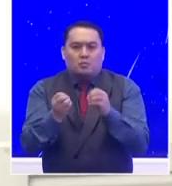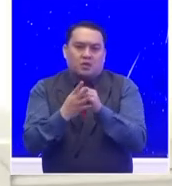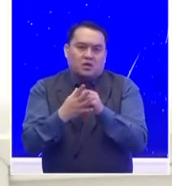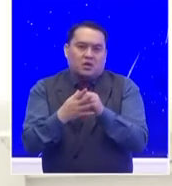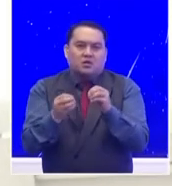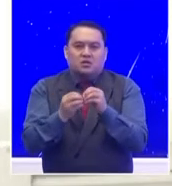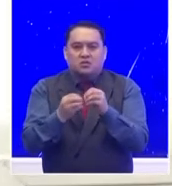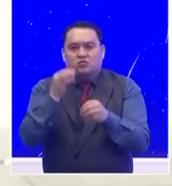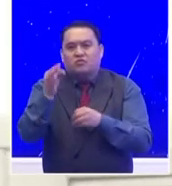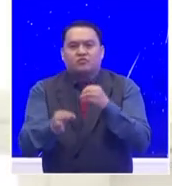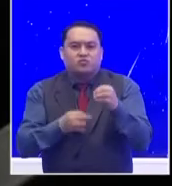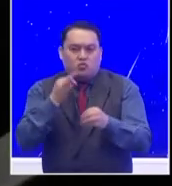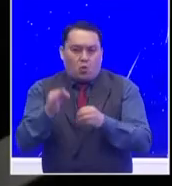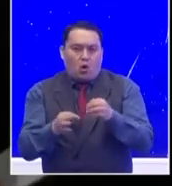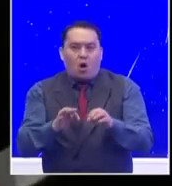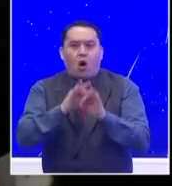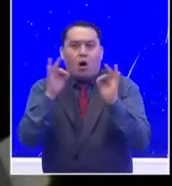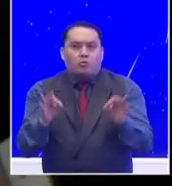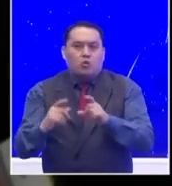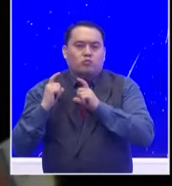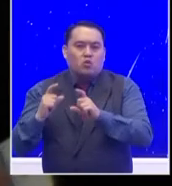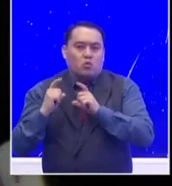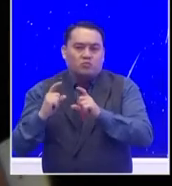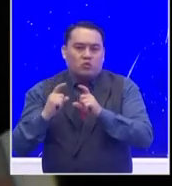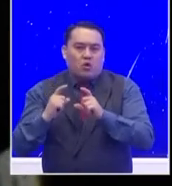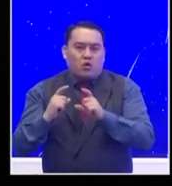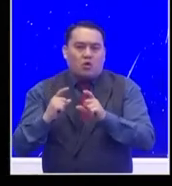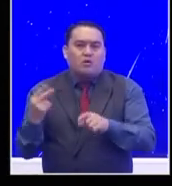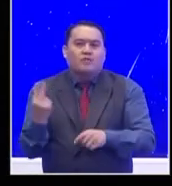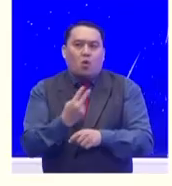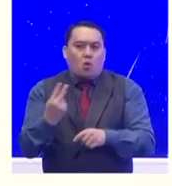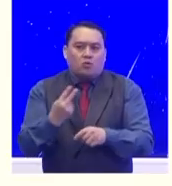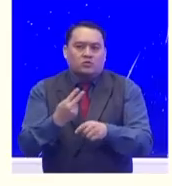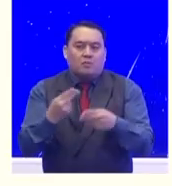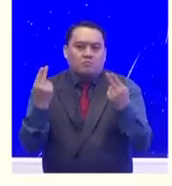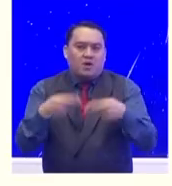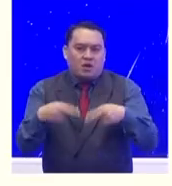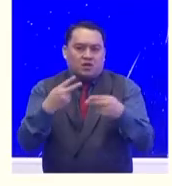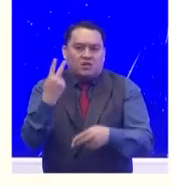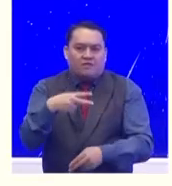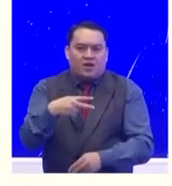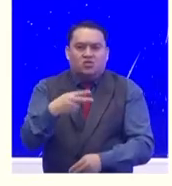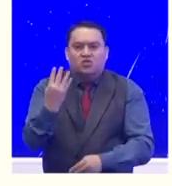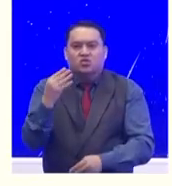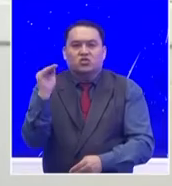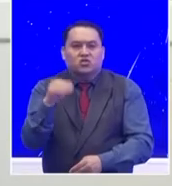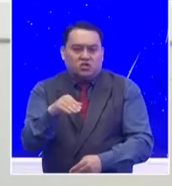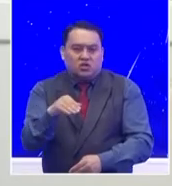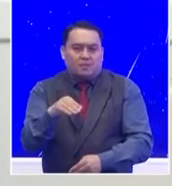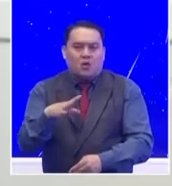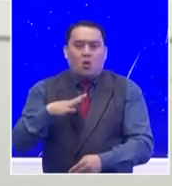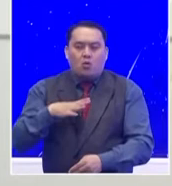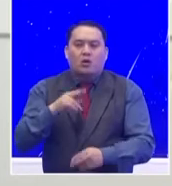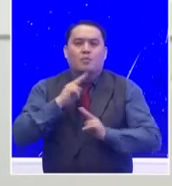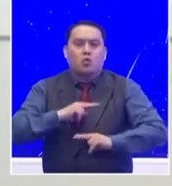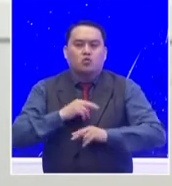15 человек в сутки. Куда больше объем грузоперевозок. В прошлом году в обе стороны границу пересекли почти 24 тысячи фур. Как отметила